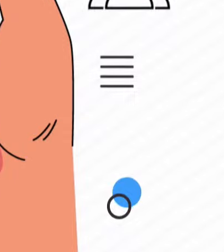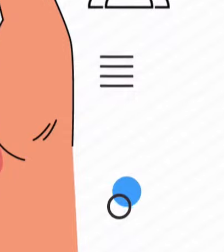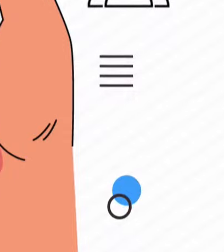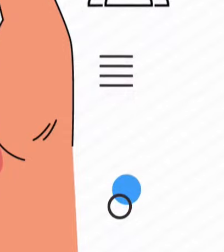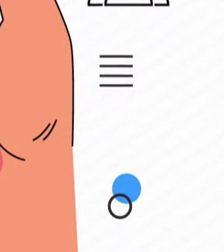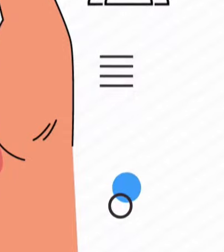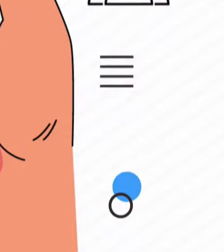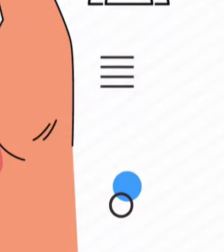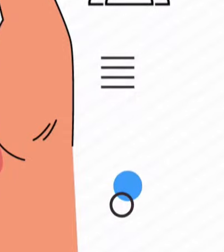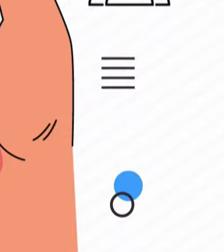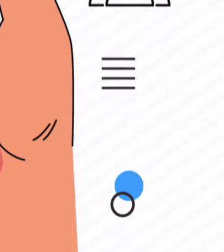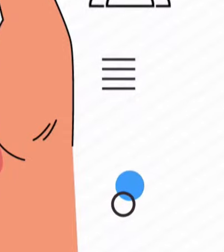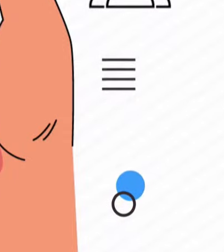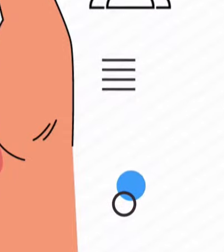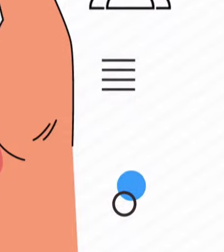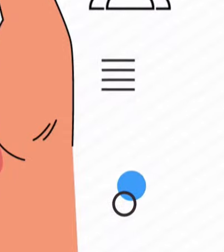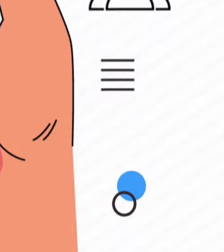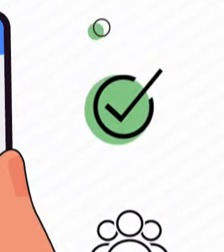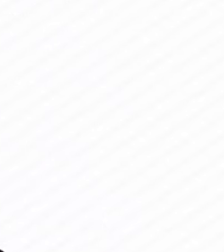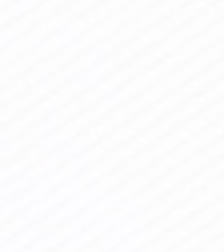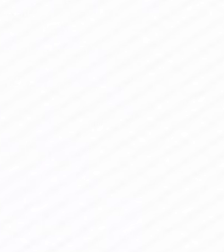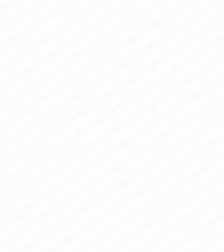sebagai pengikrar derma organ.